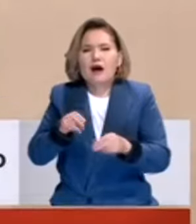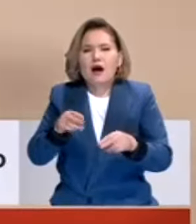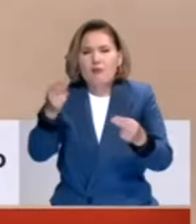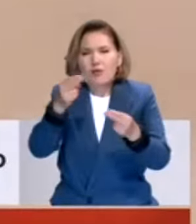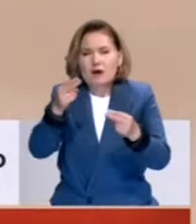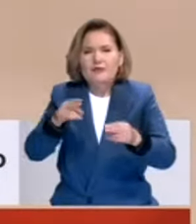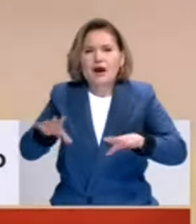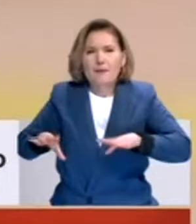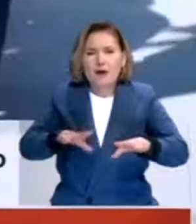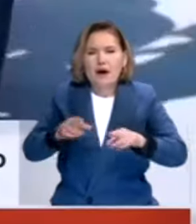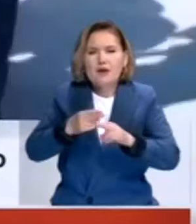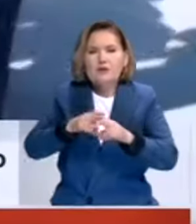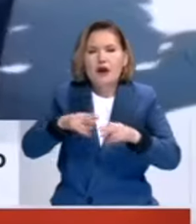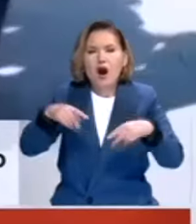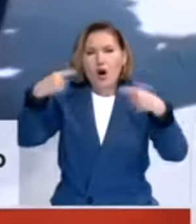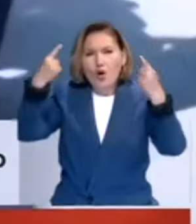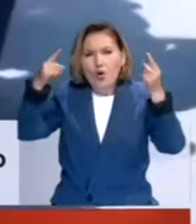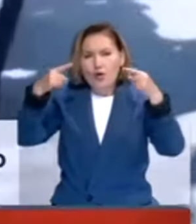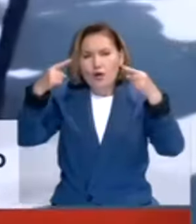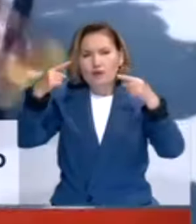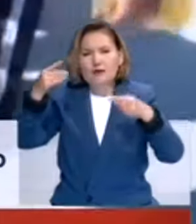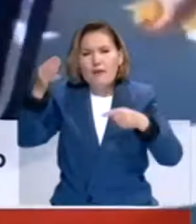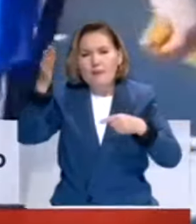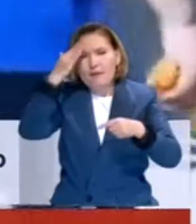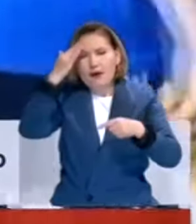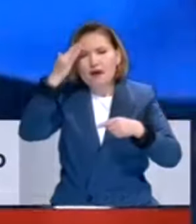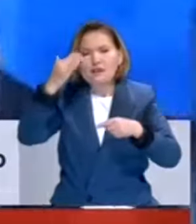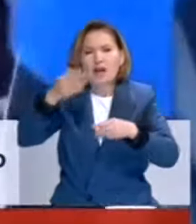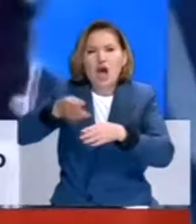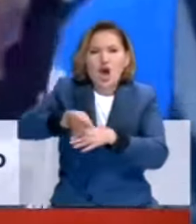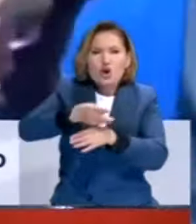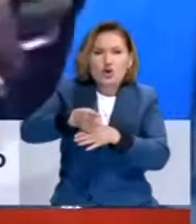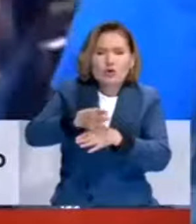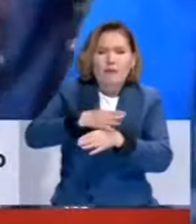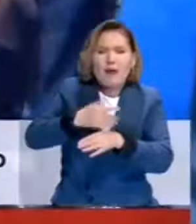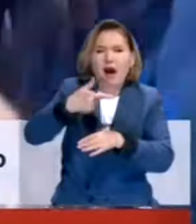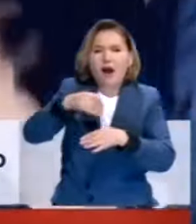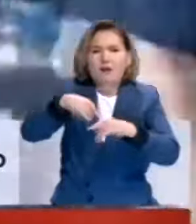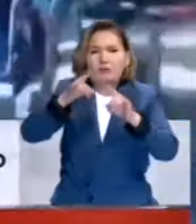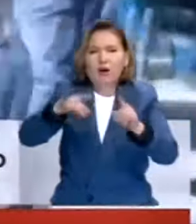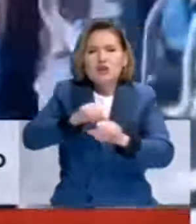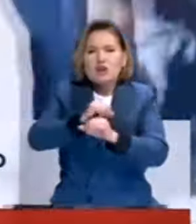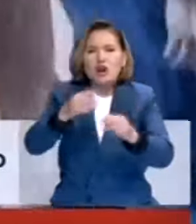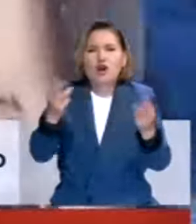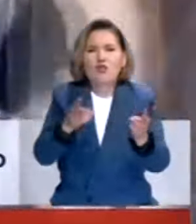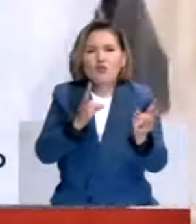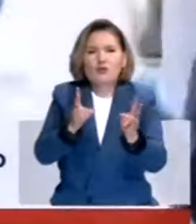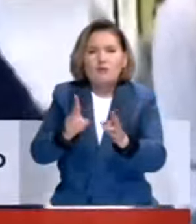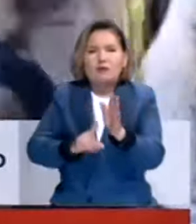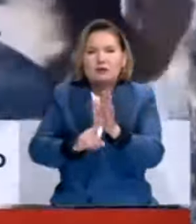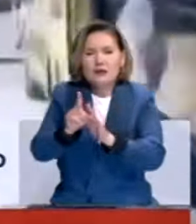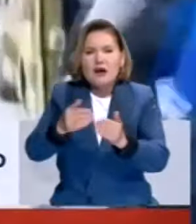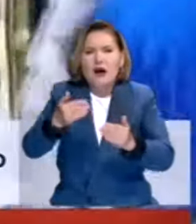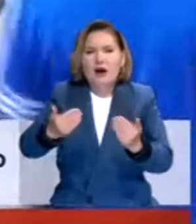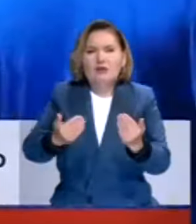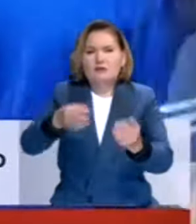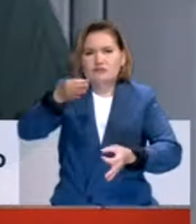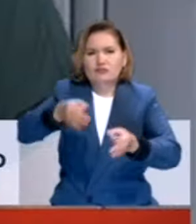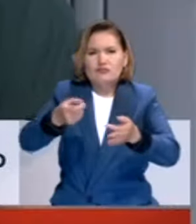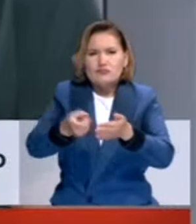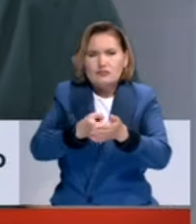аумағында қойдың басын үйтуге арналған жерде болған еді. Газ баллоны жарылып өрт тұтанды. Қазір тергеу жүріп жатыр.